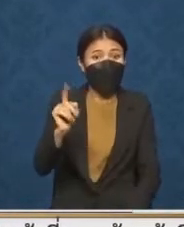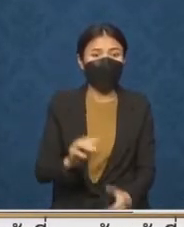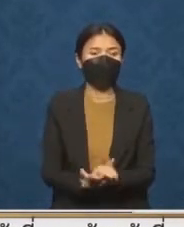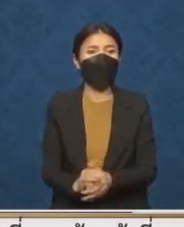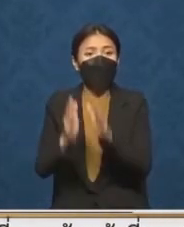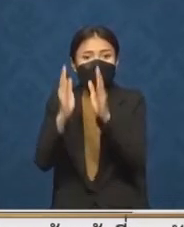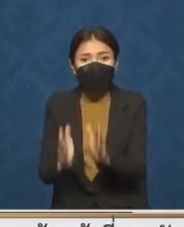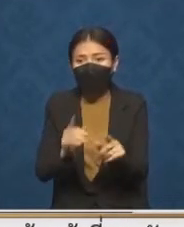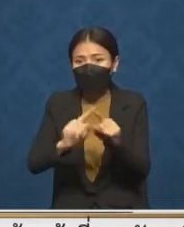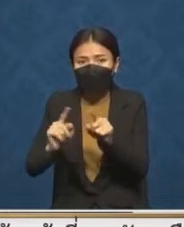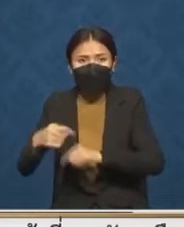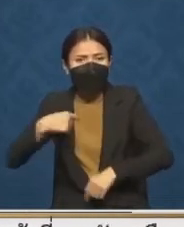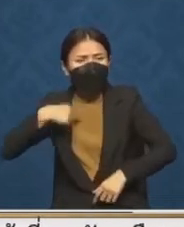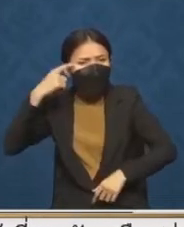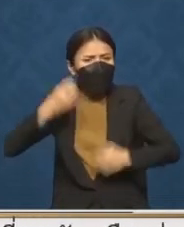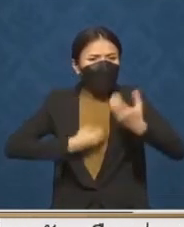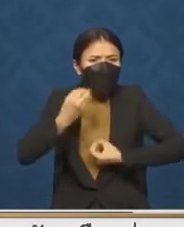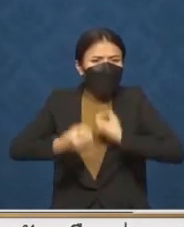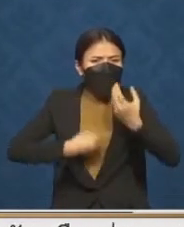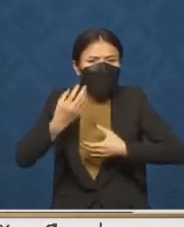ความเห็นในกฎหมายฉบับนี้ถึง